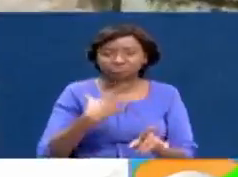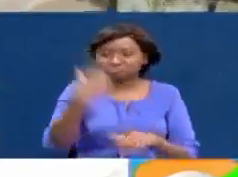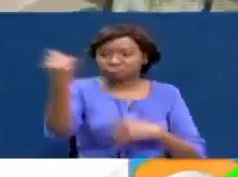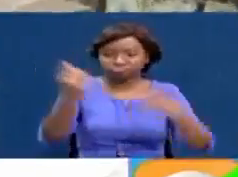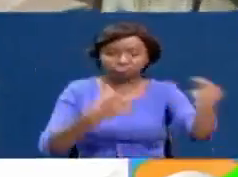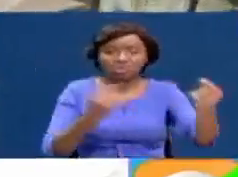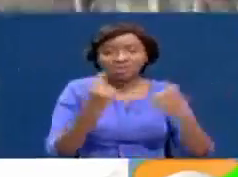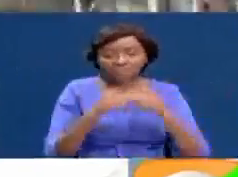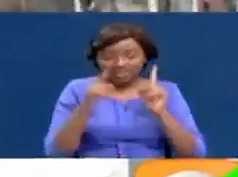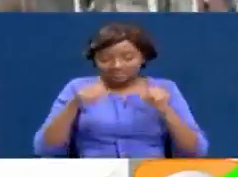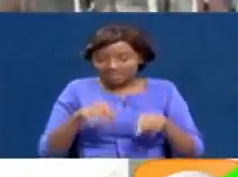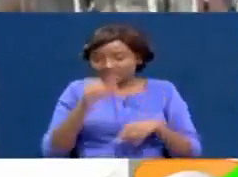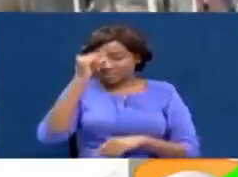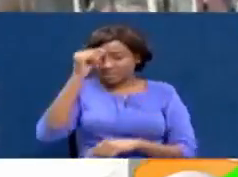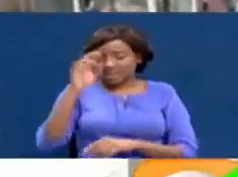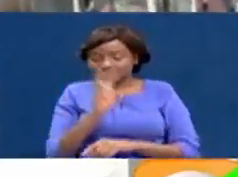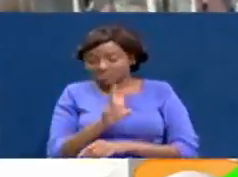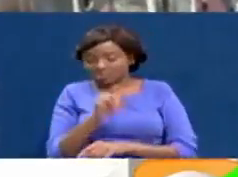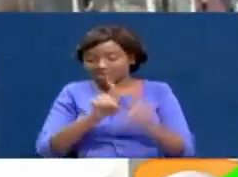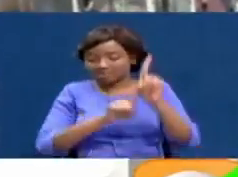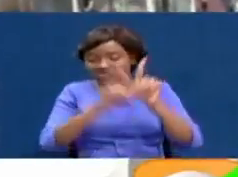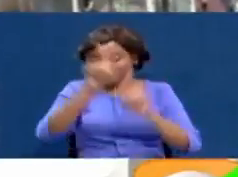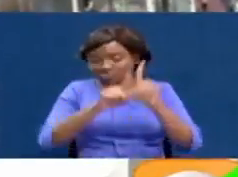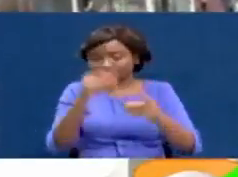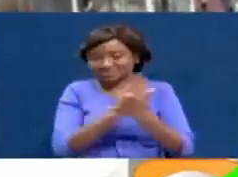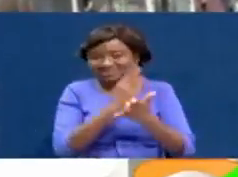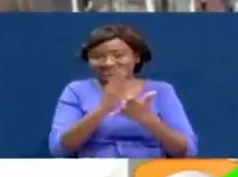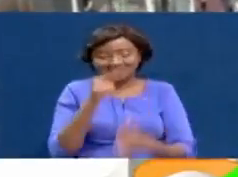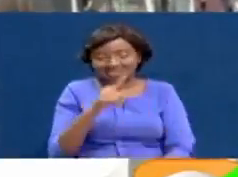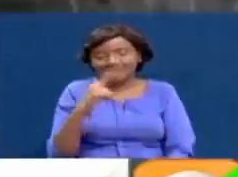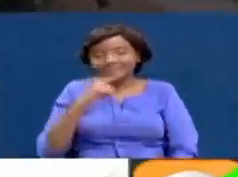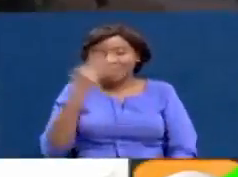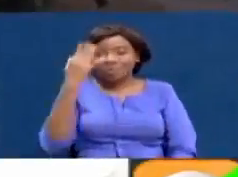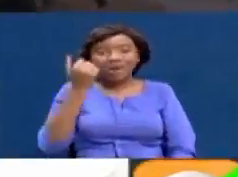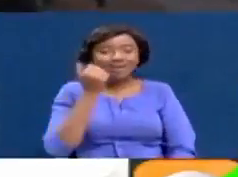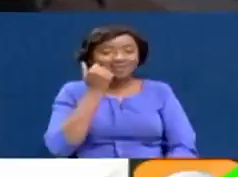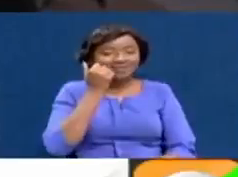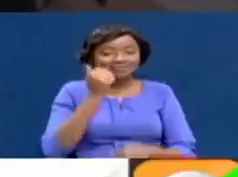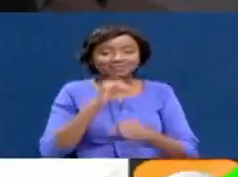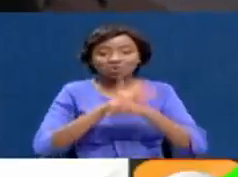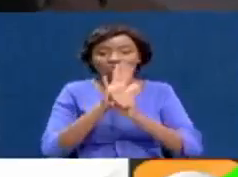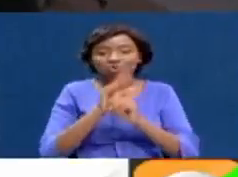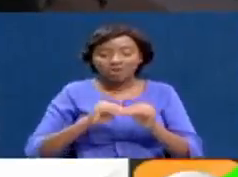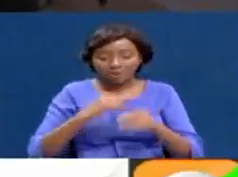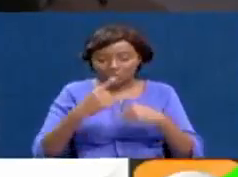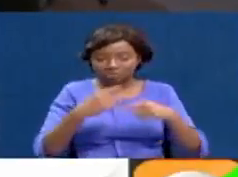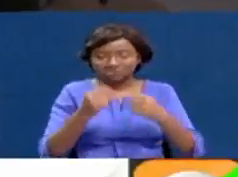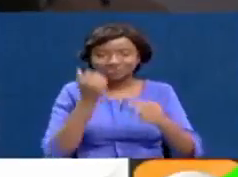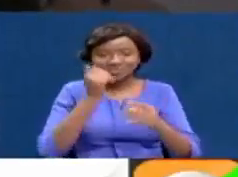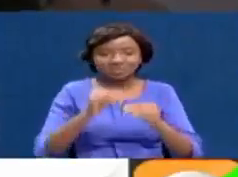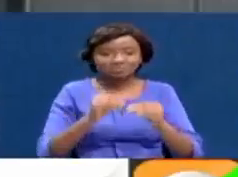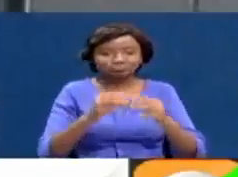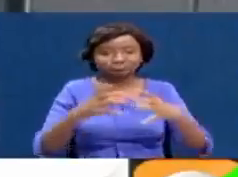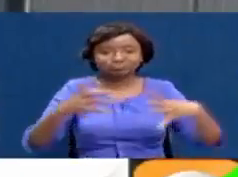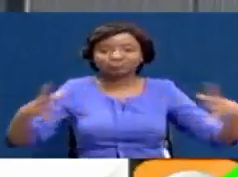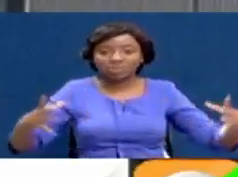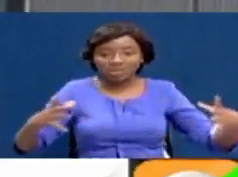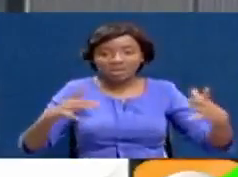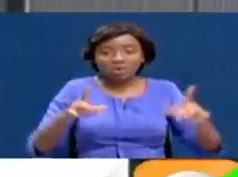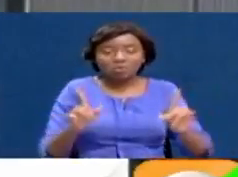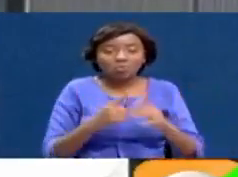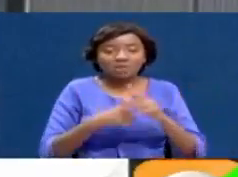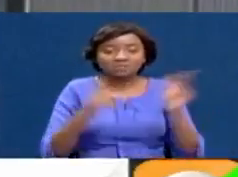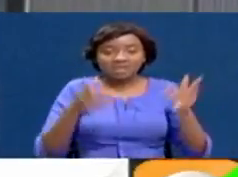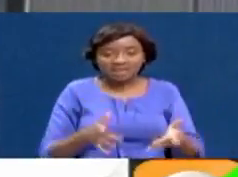imelazimika kuangalia upya msimamo huu baada ya visa vya maambukizi ya virusi vya korona kuongezeka. Kuanzia